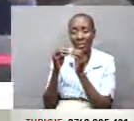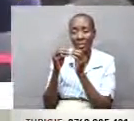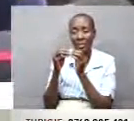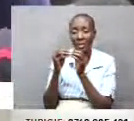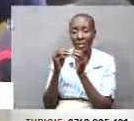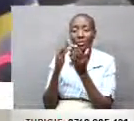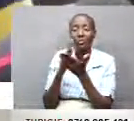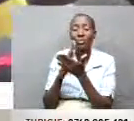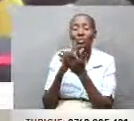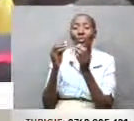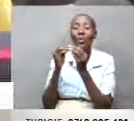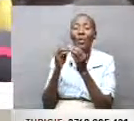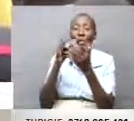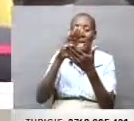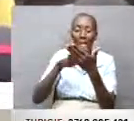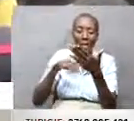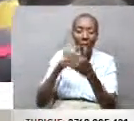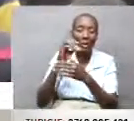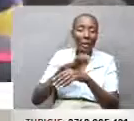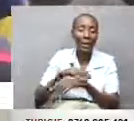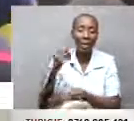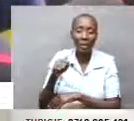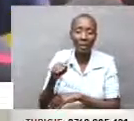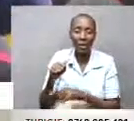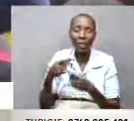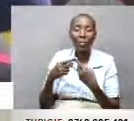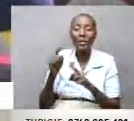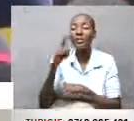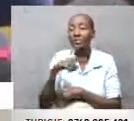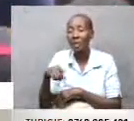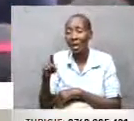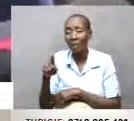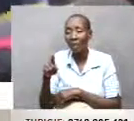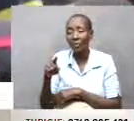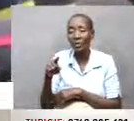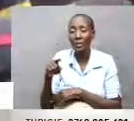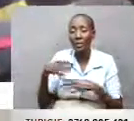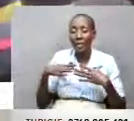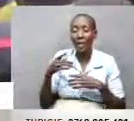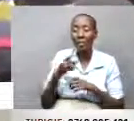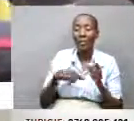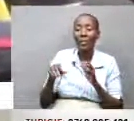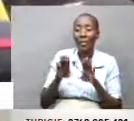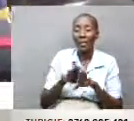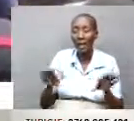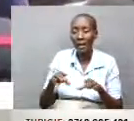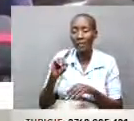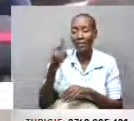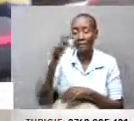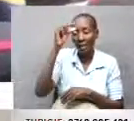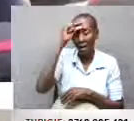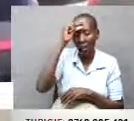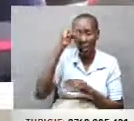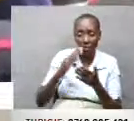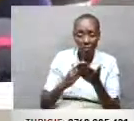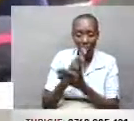yetu. Pengine pia utatusaidia kufuatilia na ikapitishwa kwamba wale wangwana wa ex Soronzo, jambo la kwanza serikali imejitolea kupitia kwa waziri